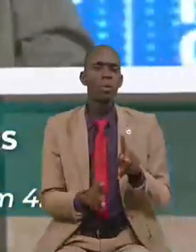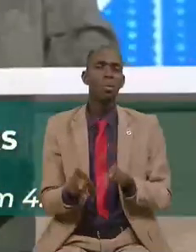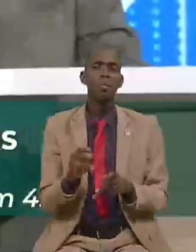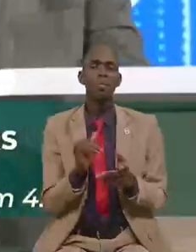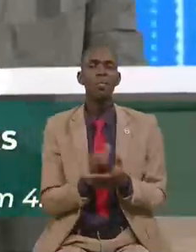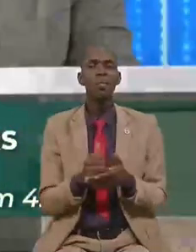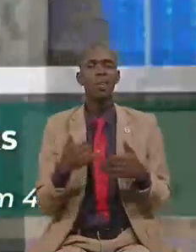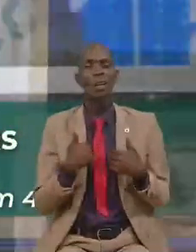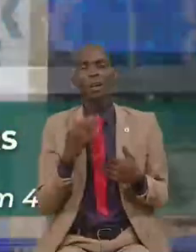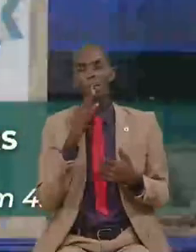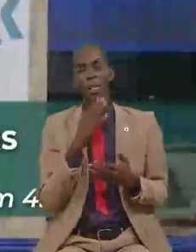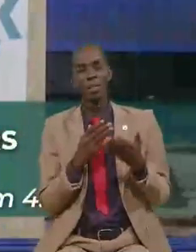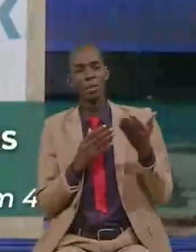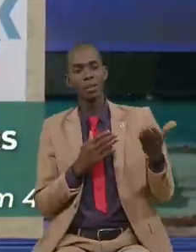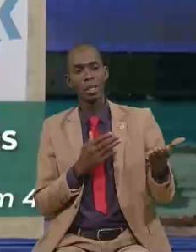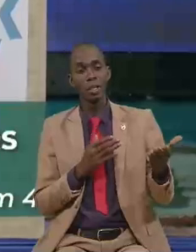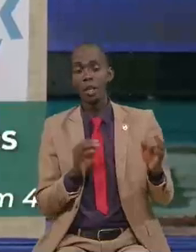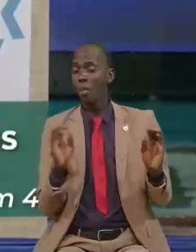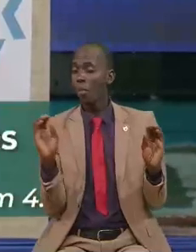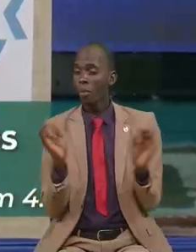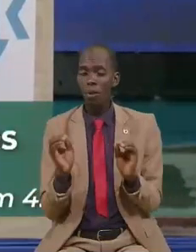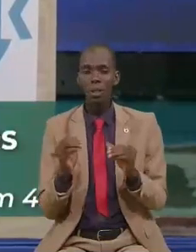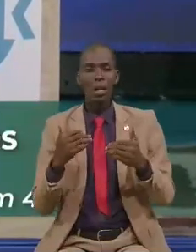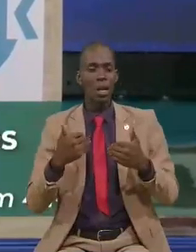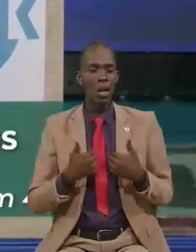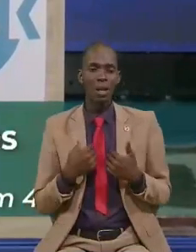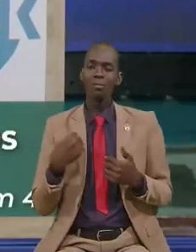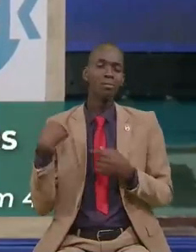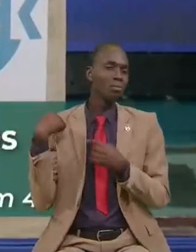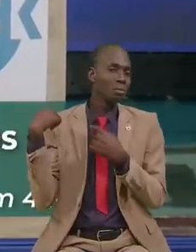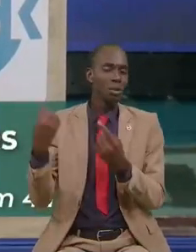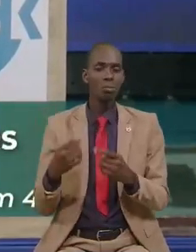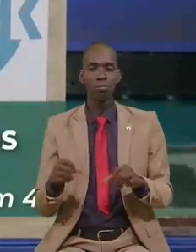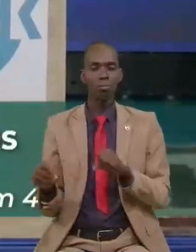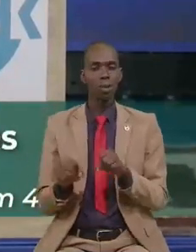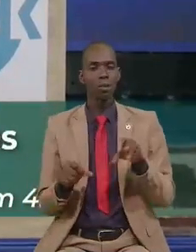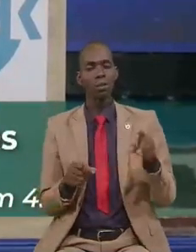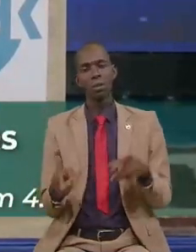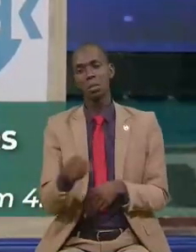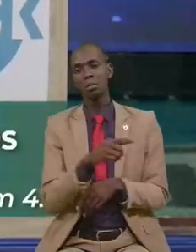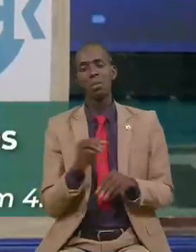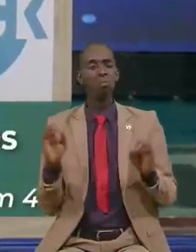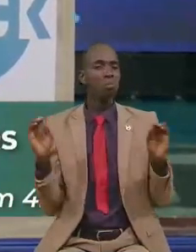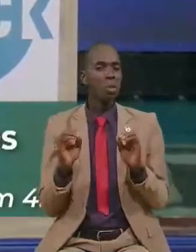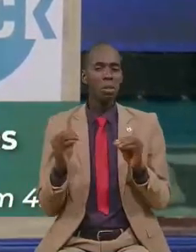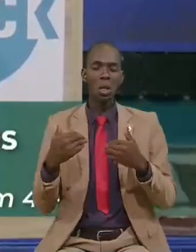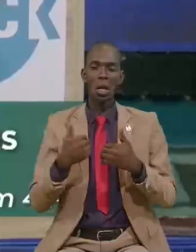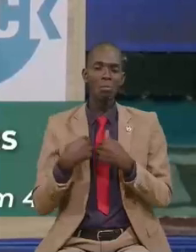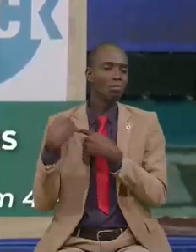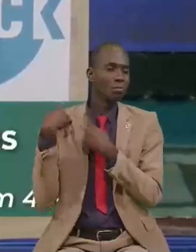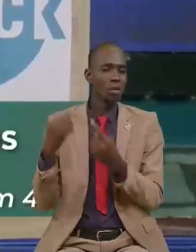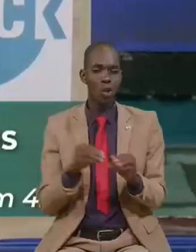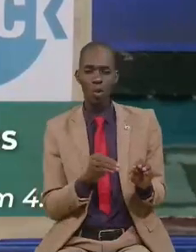là, rien n'avait jamais bougé avant. Rien ne les avait jamais bougé. Mais pendant que